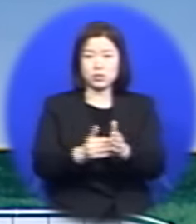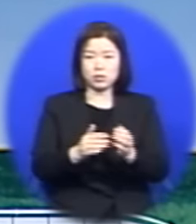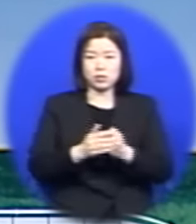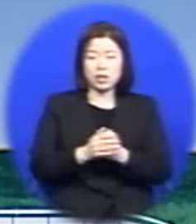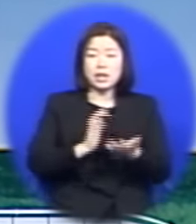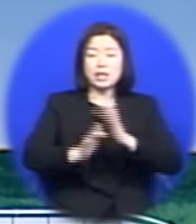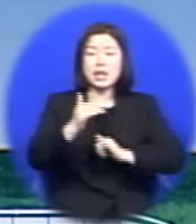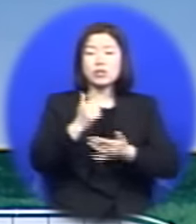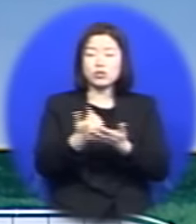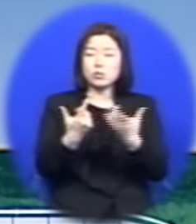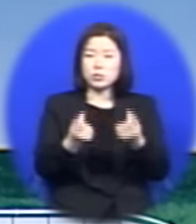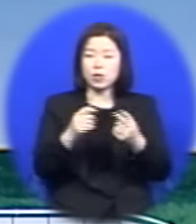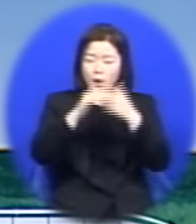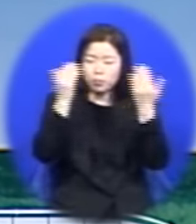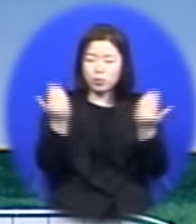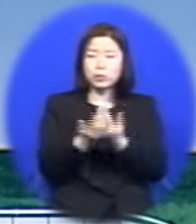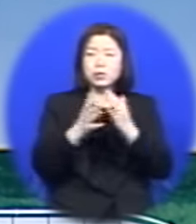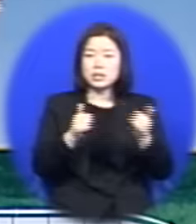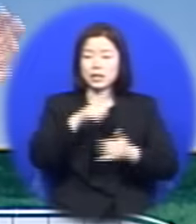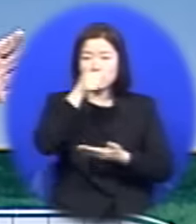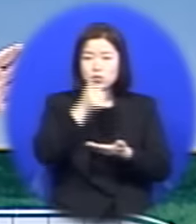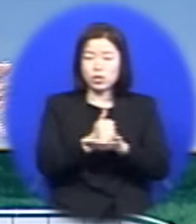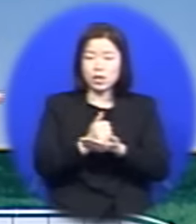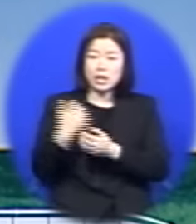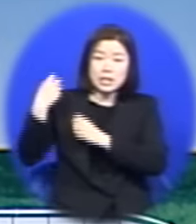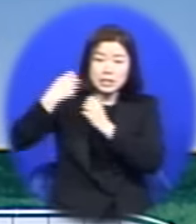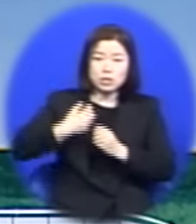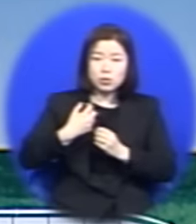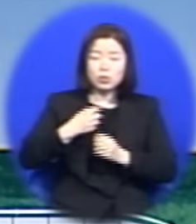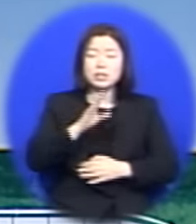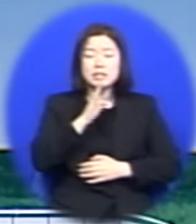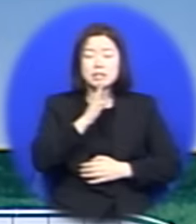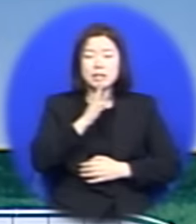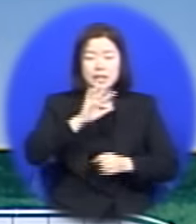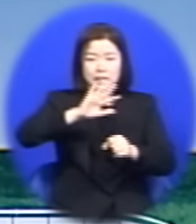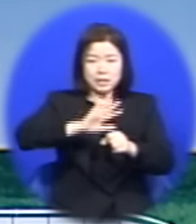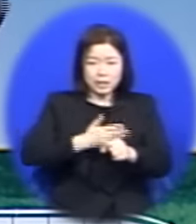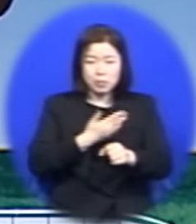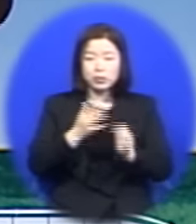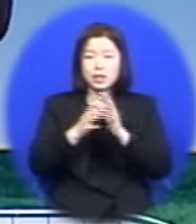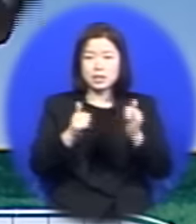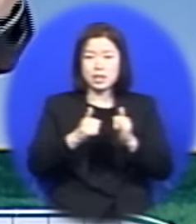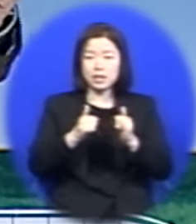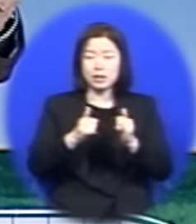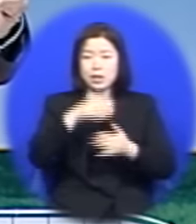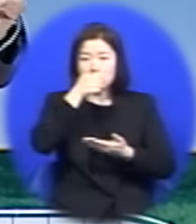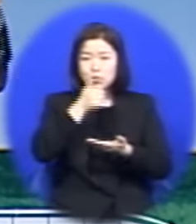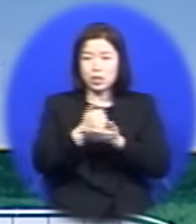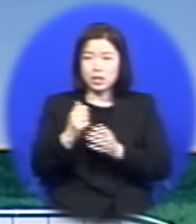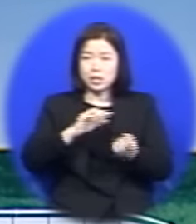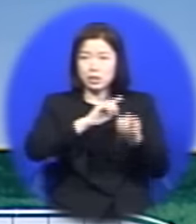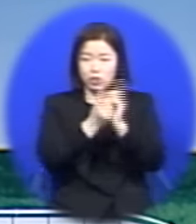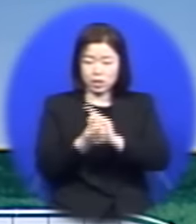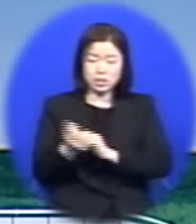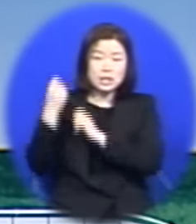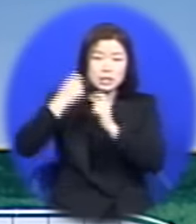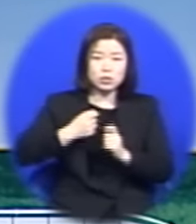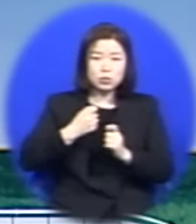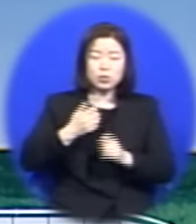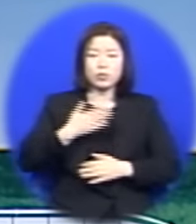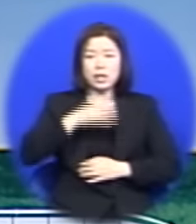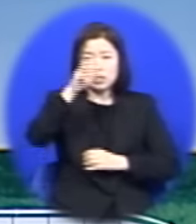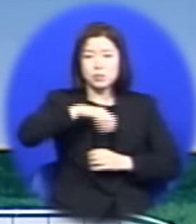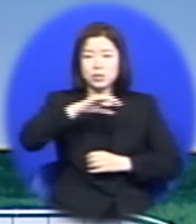예수님처럼 모든 사람의 죄를 지고 진짜 잘못한 사람의 죄를 내가 대신 지고 내가 십자가에 못 박혀 죽는